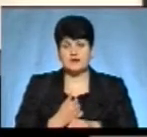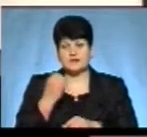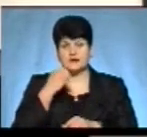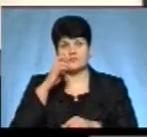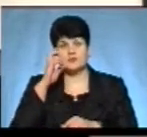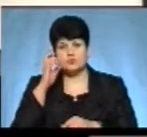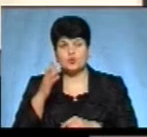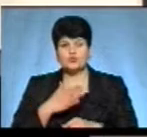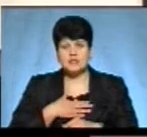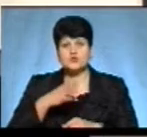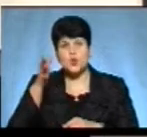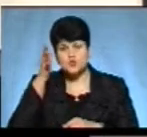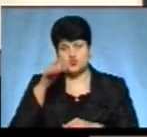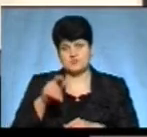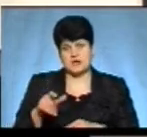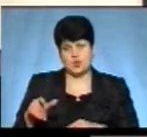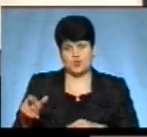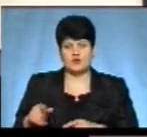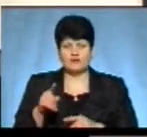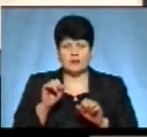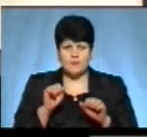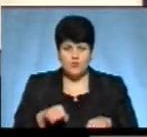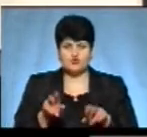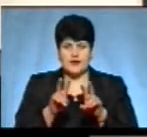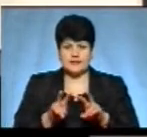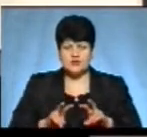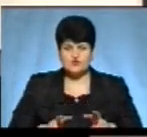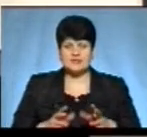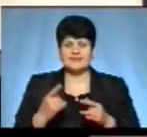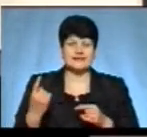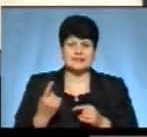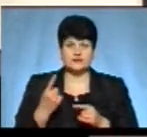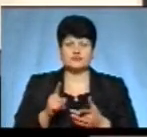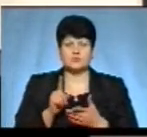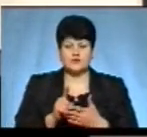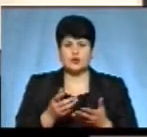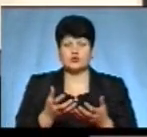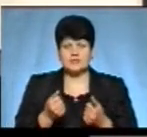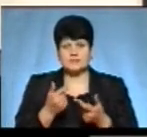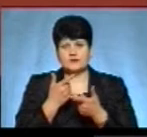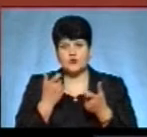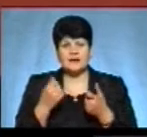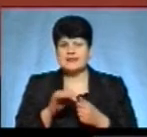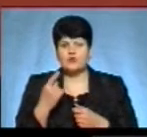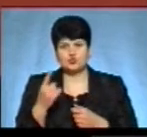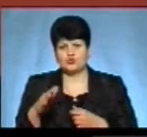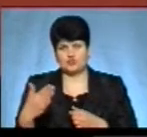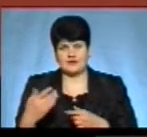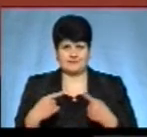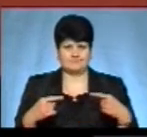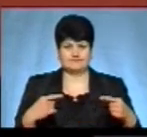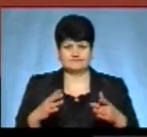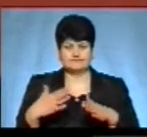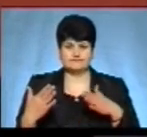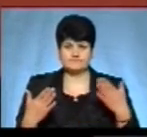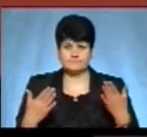нас достатньо розумні люди, вони можуть аналізувати. Єдине, що вони повинні отримувати інформацію не однобоку. Що